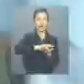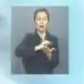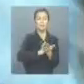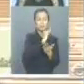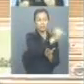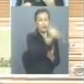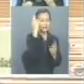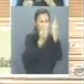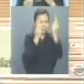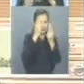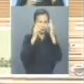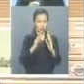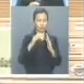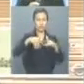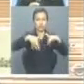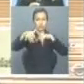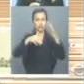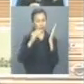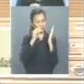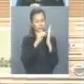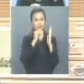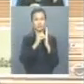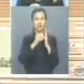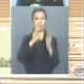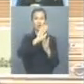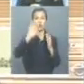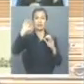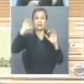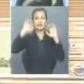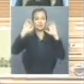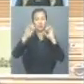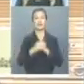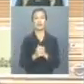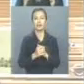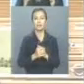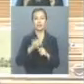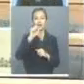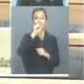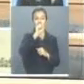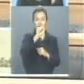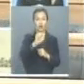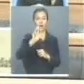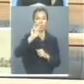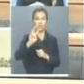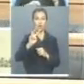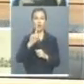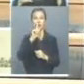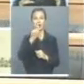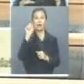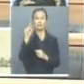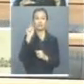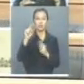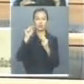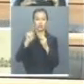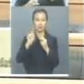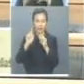จังหวัดสิงห์บุรี ในที่ประชุมวุฒิสภา ส่วนการประชุมวุฒิสภาวันนี้มีสว.กระทู้ถามด่วนกรณีปัญหาอุทกภัย5เรื่องคือมาตร